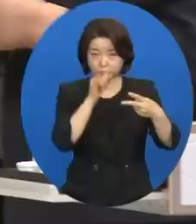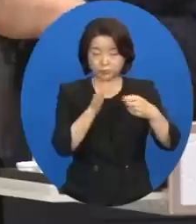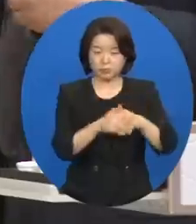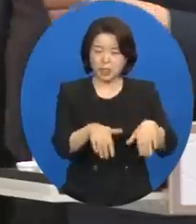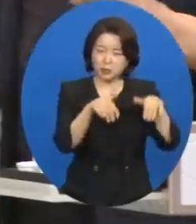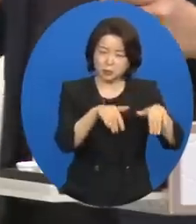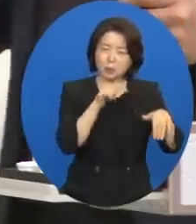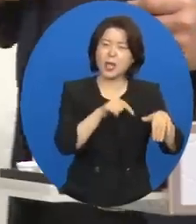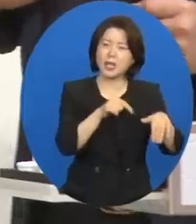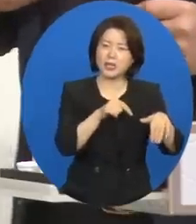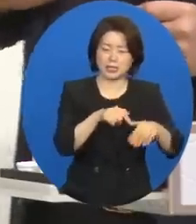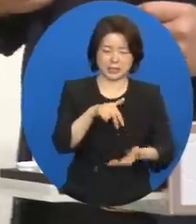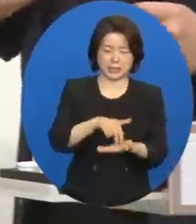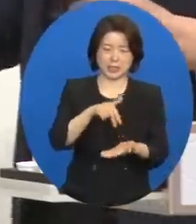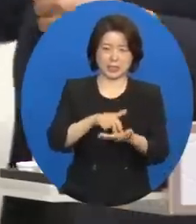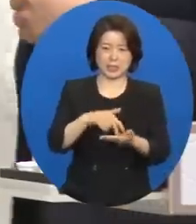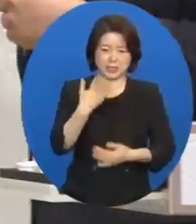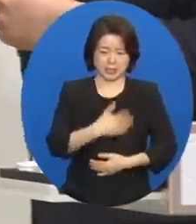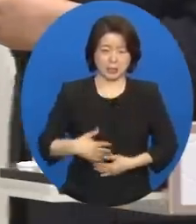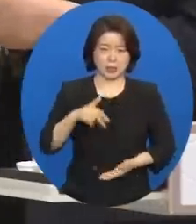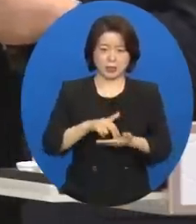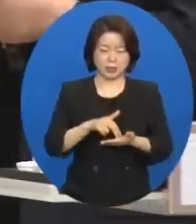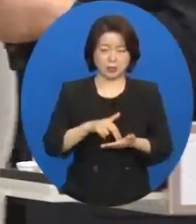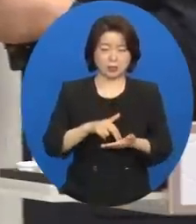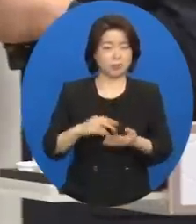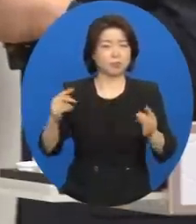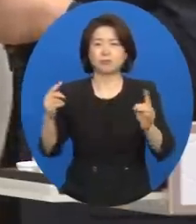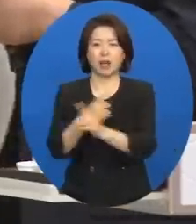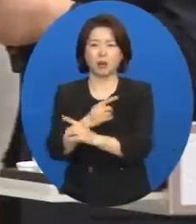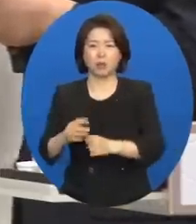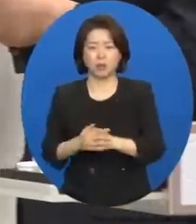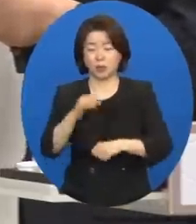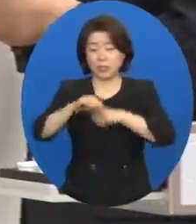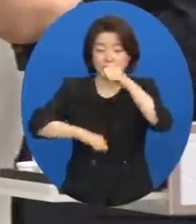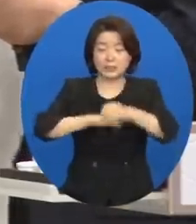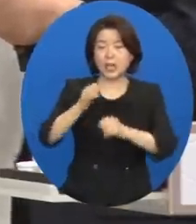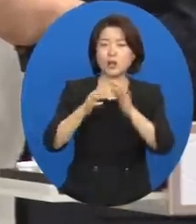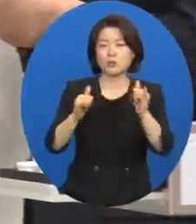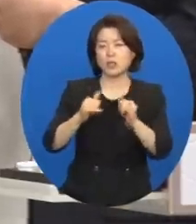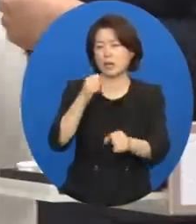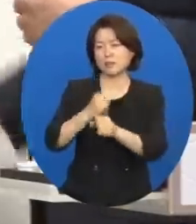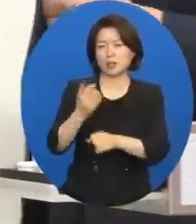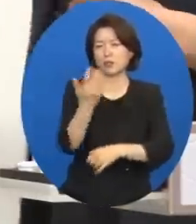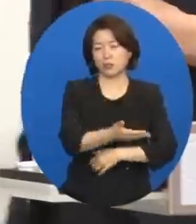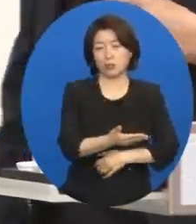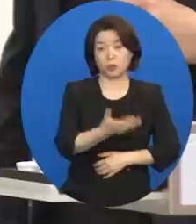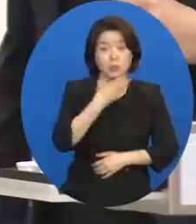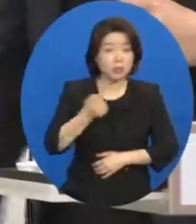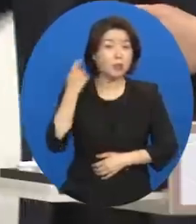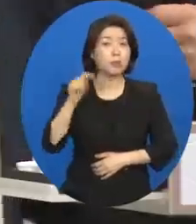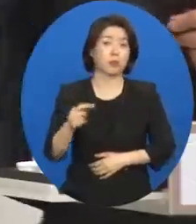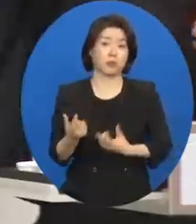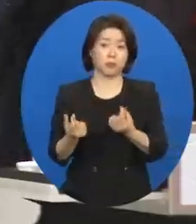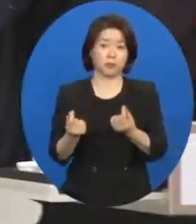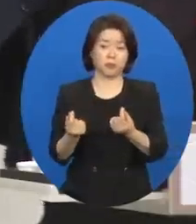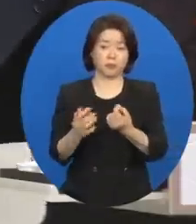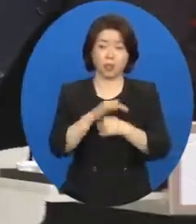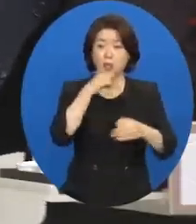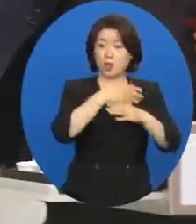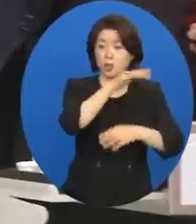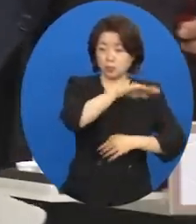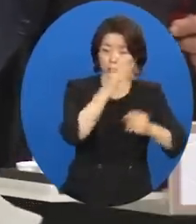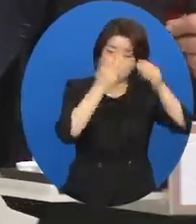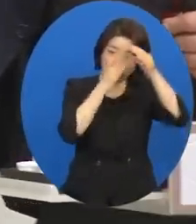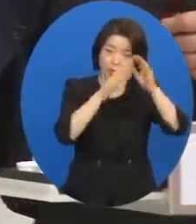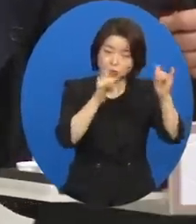끔찍한 운명에서 신분을 바꿔서 자유민을 만들어줘야 돼요. 이게 복음이죠. 북한에 지금 성도